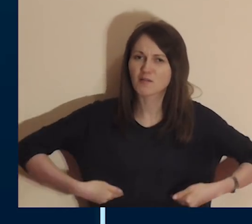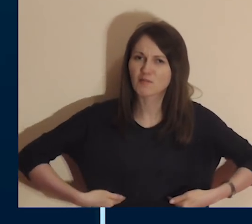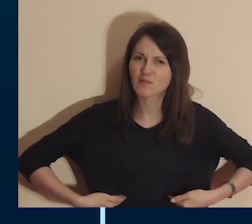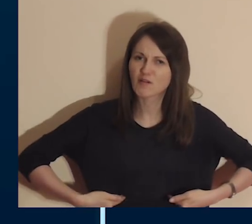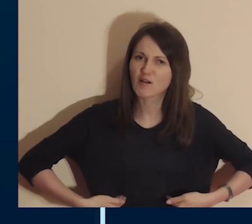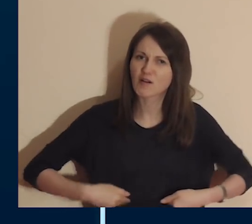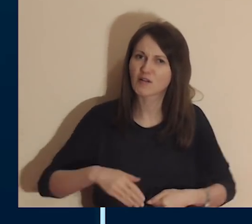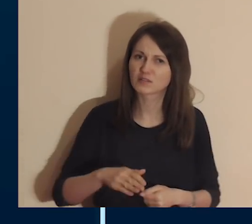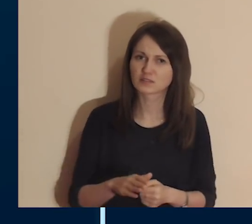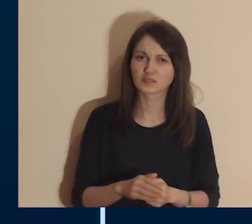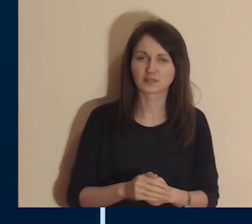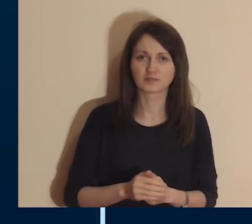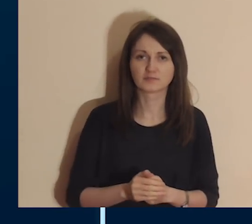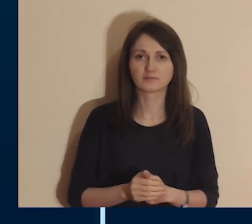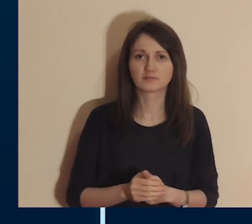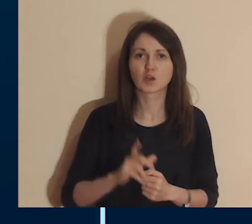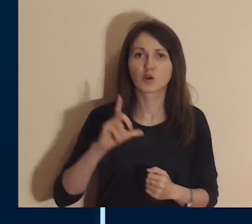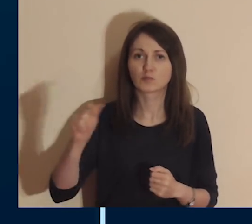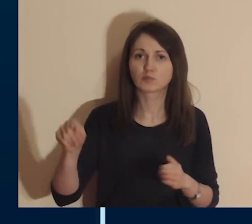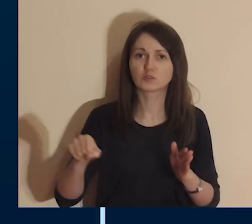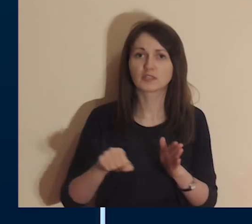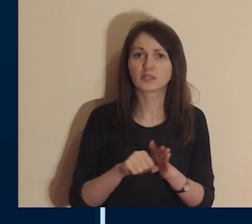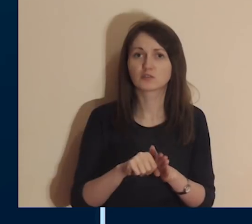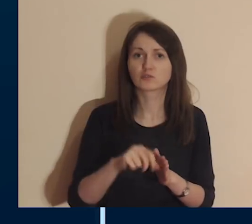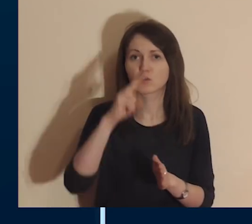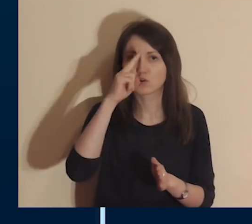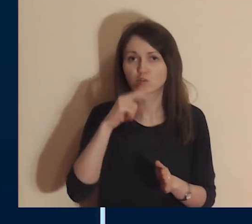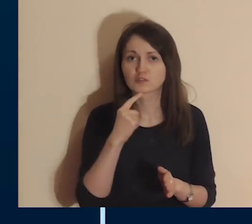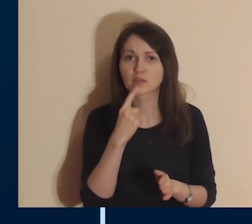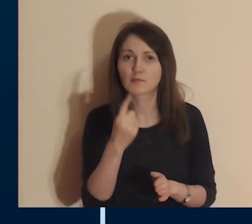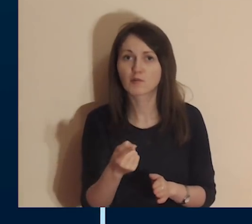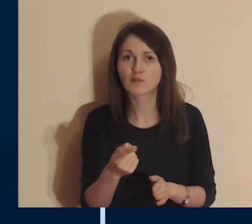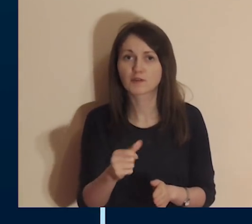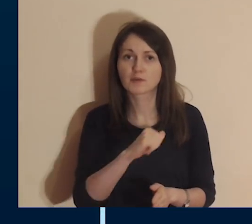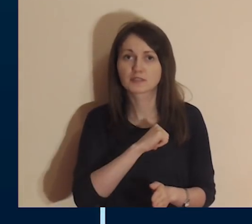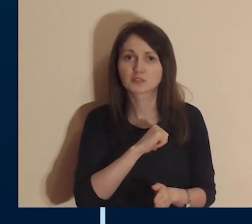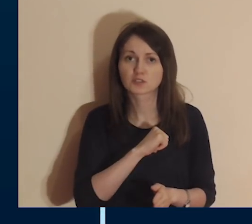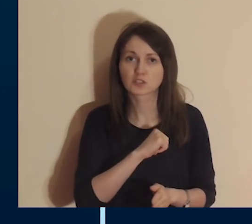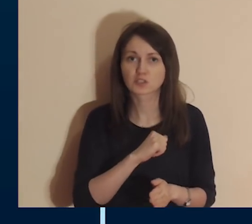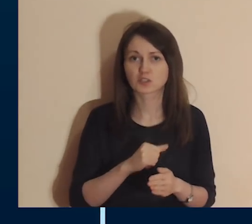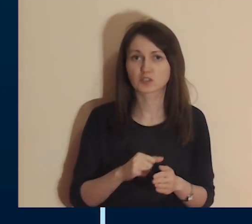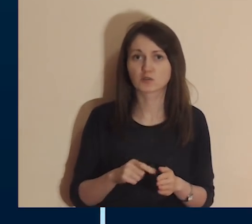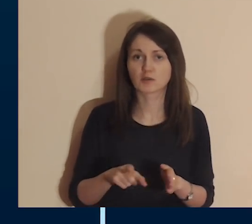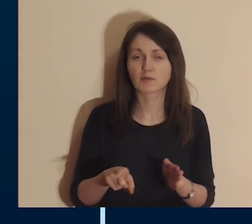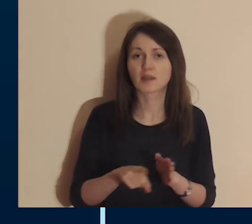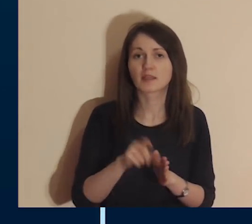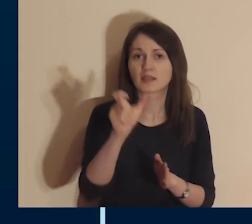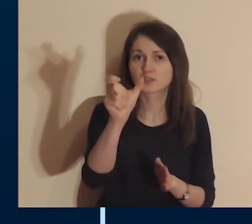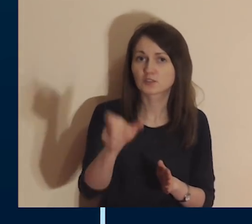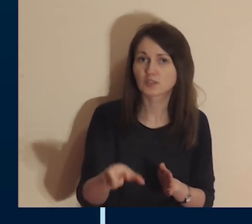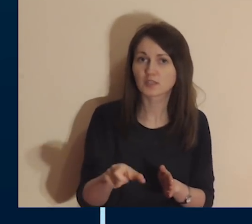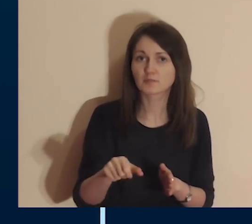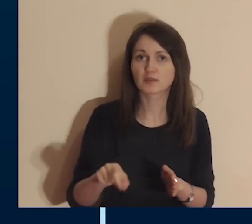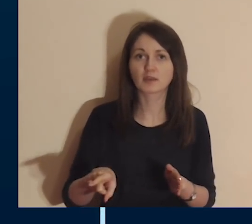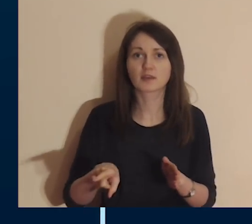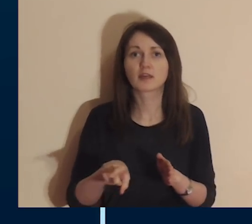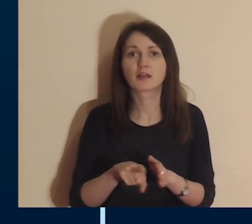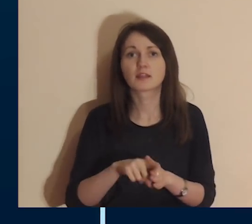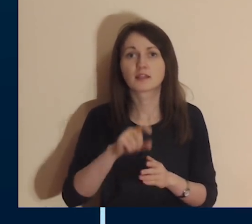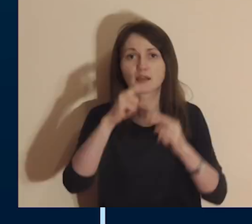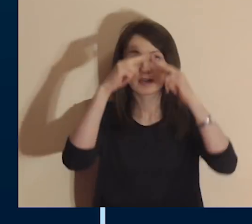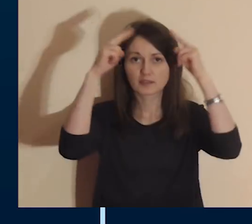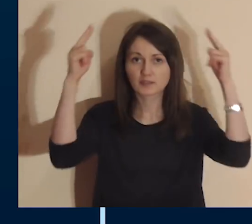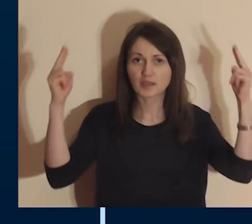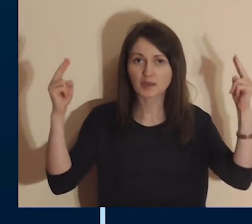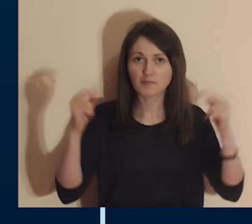głodem. Zabiorę się i pójdę do mojego ojca i powiem mu: ojcze, zgrzeszyłem przeciw niemu i względem